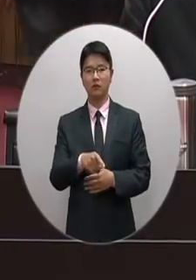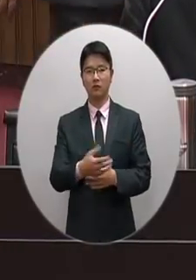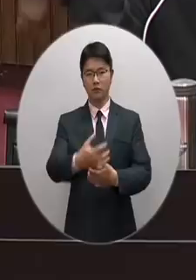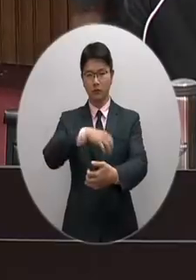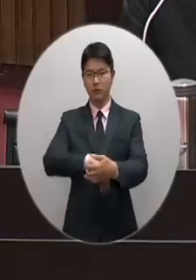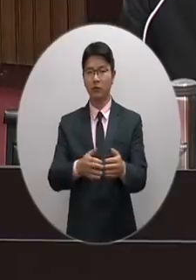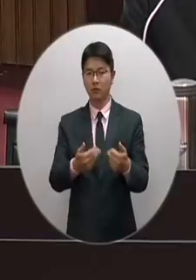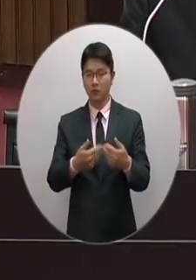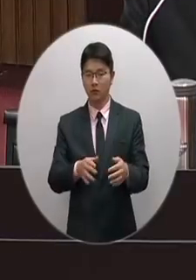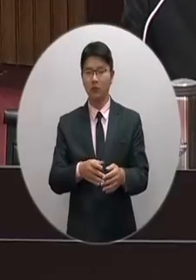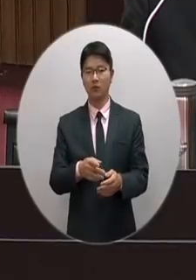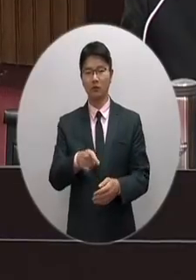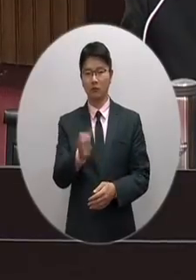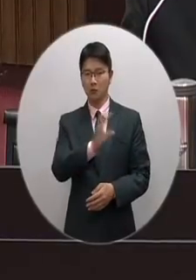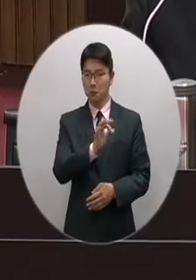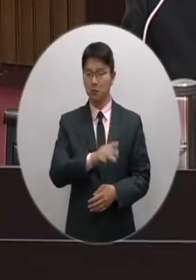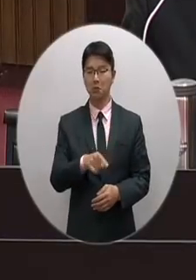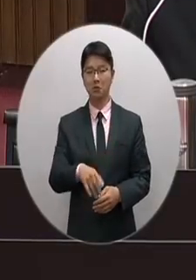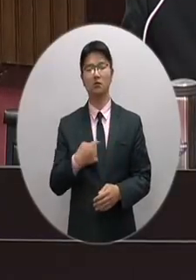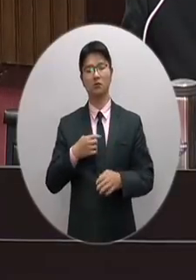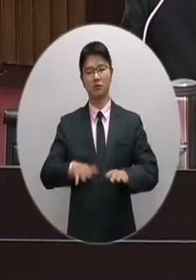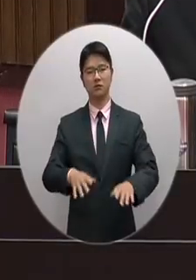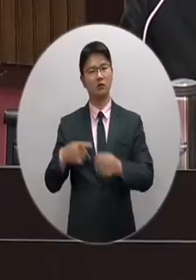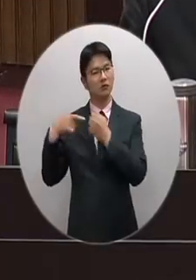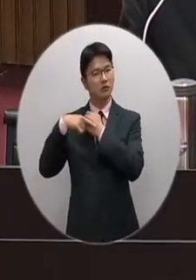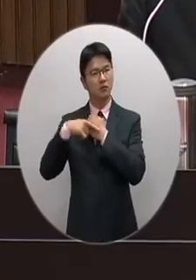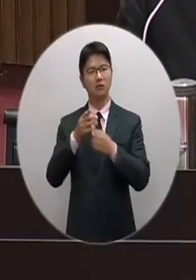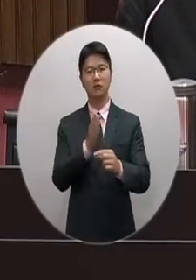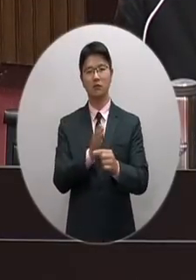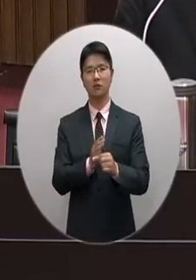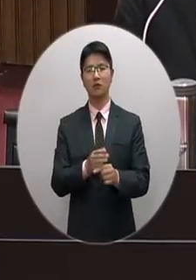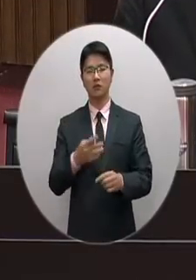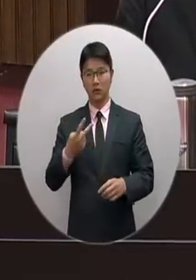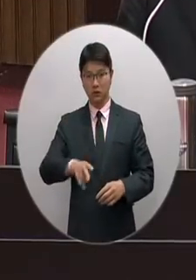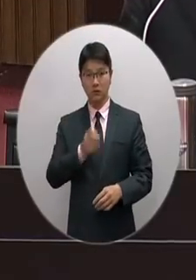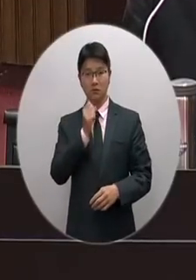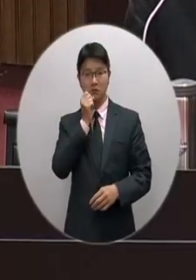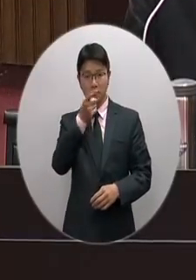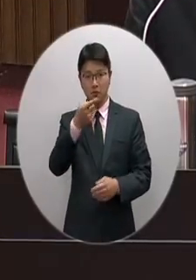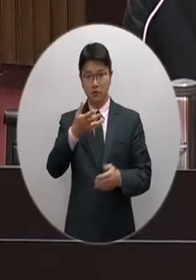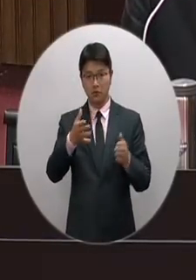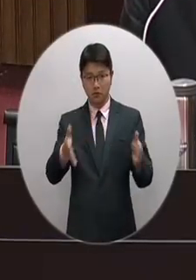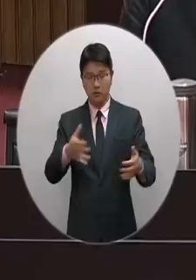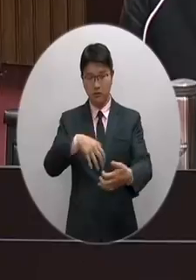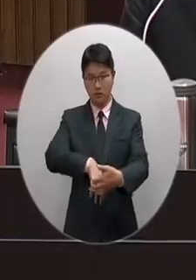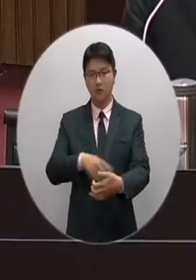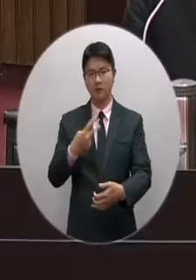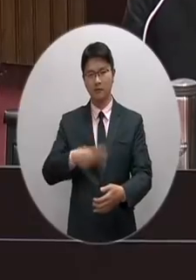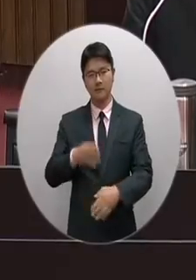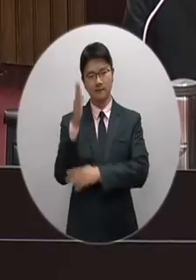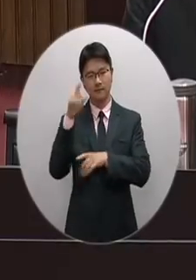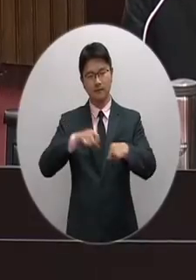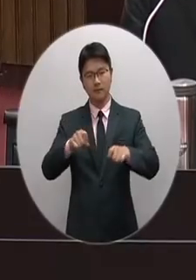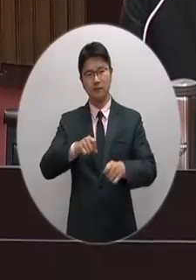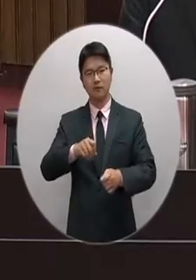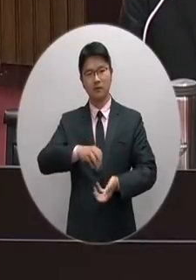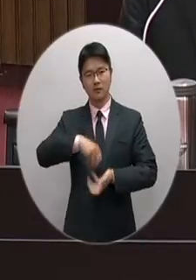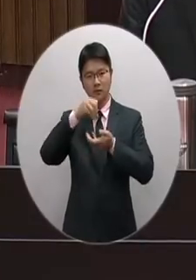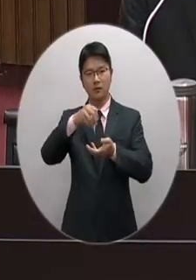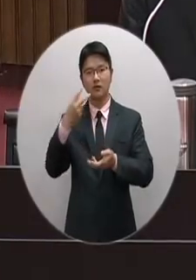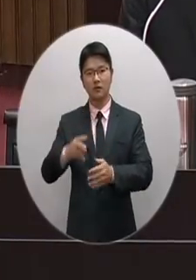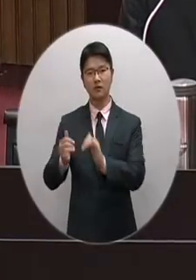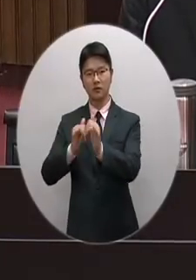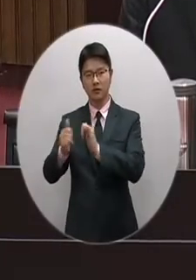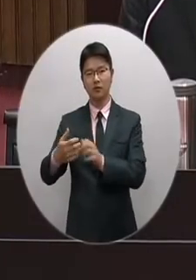同讨论的这个范围。那我们大概一个月内就可以把政策提出来，然后跟社会进行